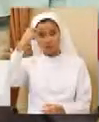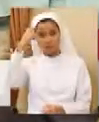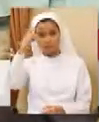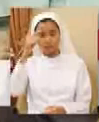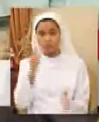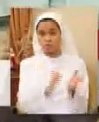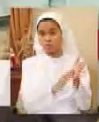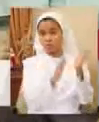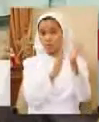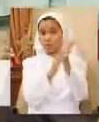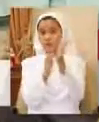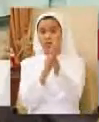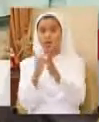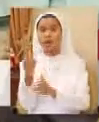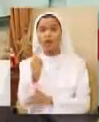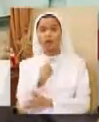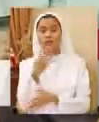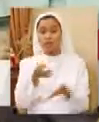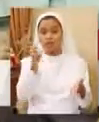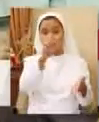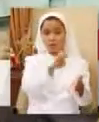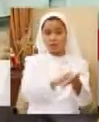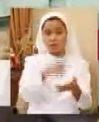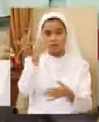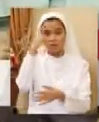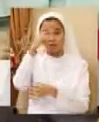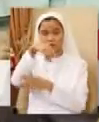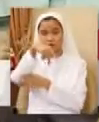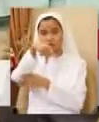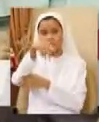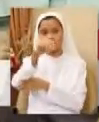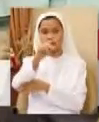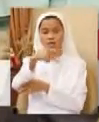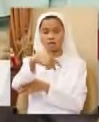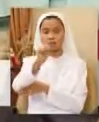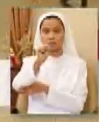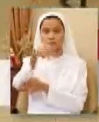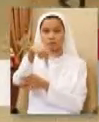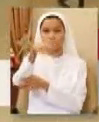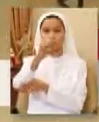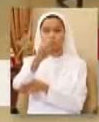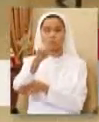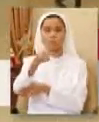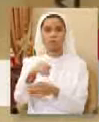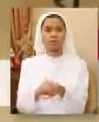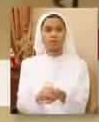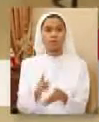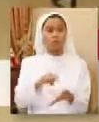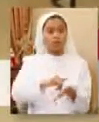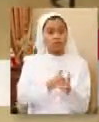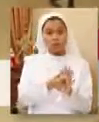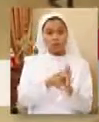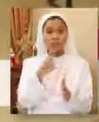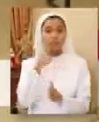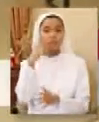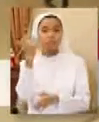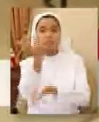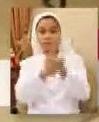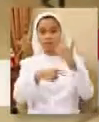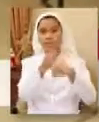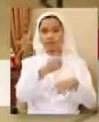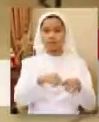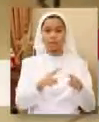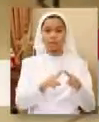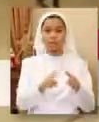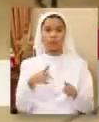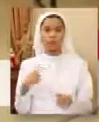talaga, formal schooling ng mga deaf, ini-enroll namin sila doon sa Naga City Pet Center. Yung mga signing na deaf. Oh. Pero may center din po